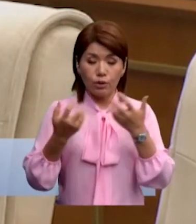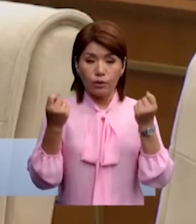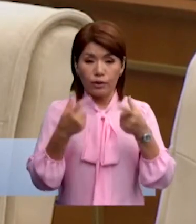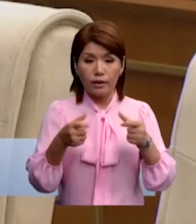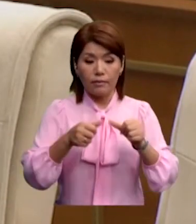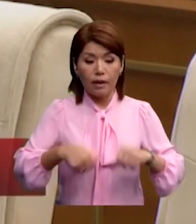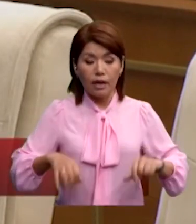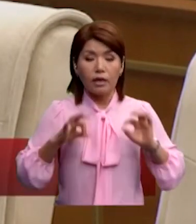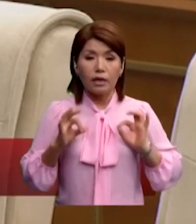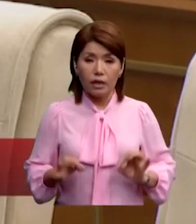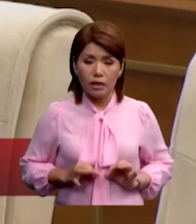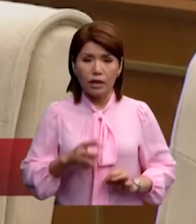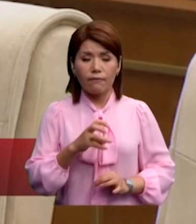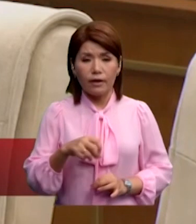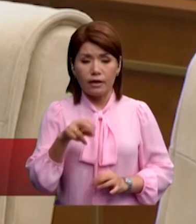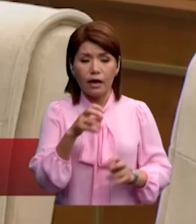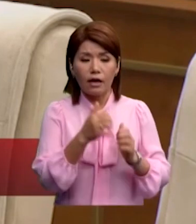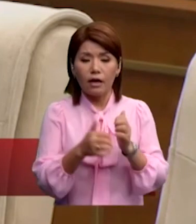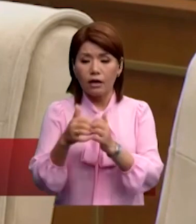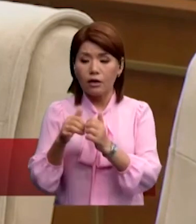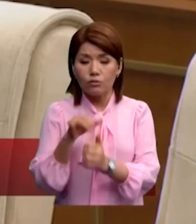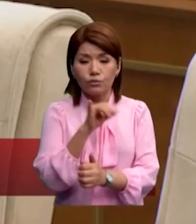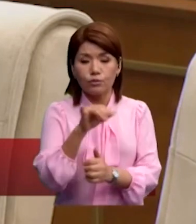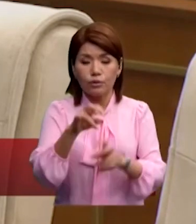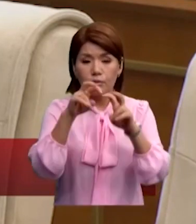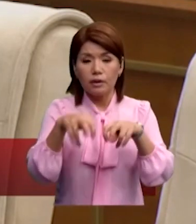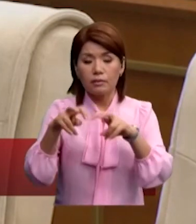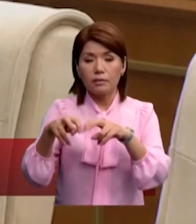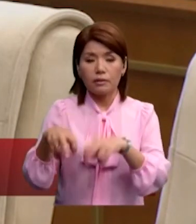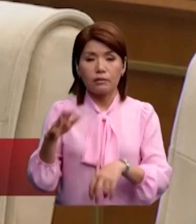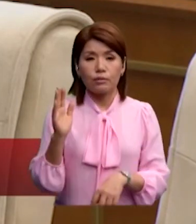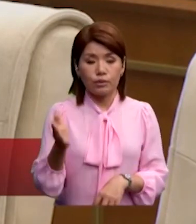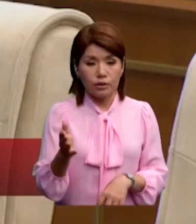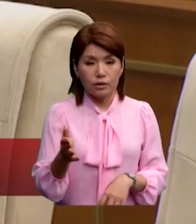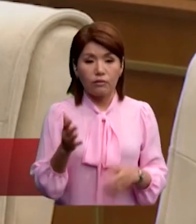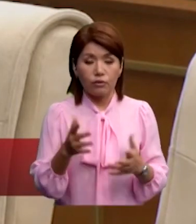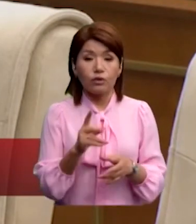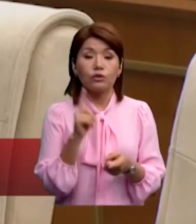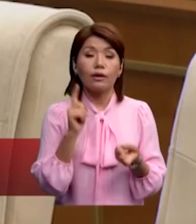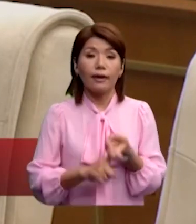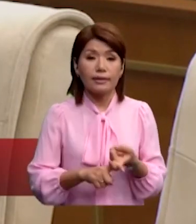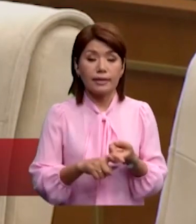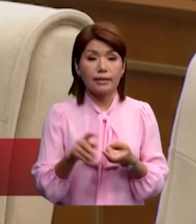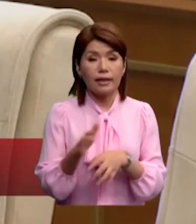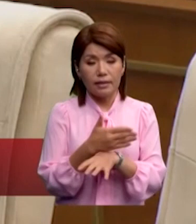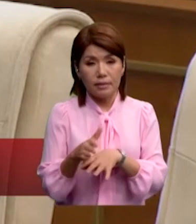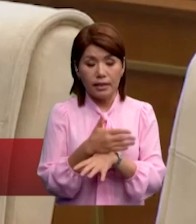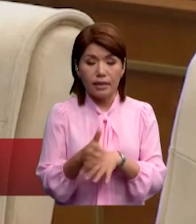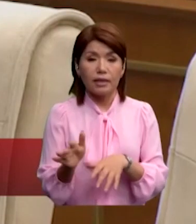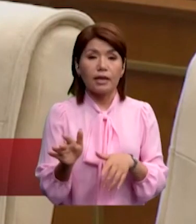группа, генпрокуратура, МВД. С каждым рынком мы аналогичную работу будем проводить. То есть то, что касается распределения